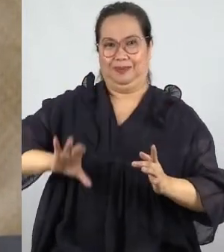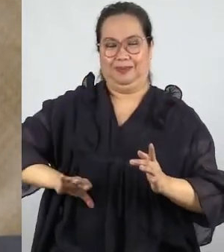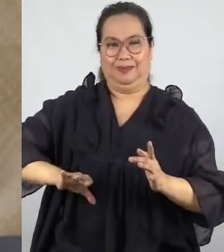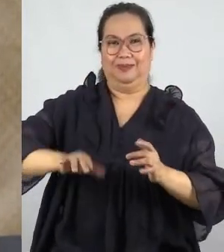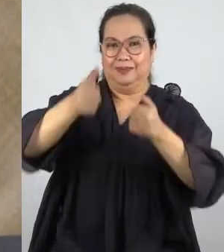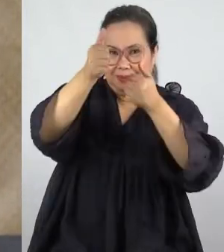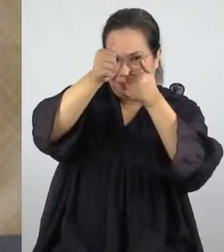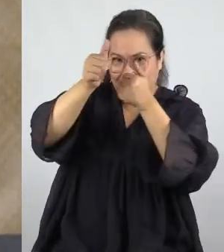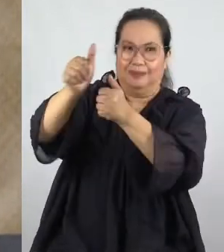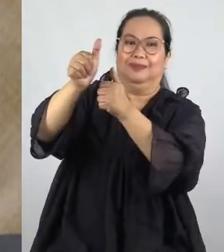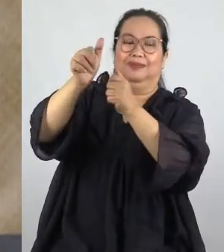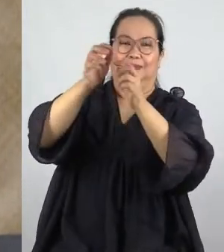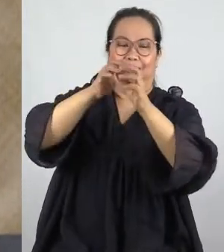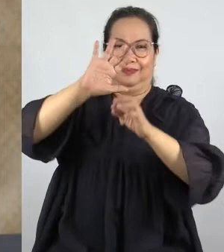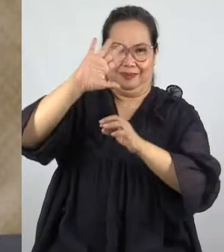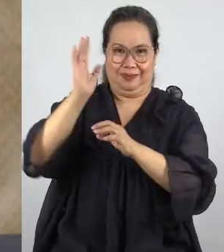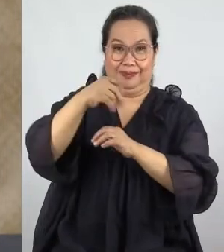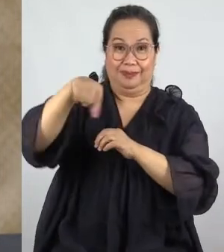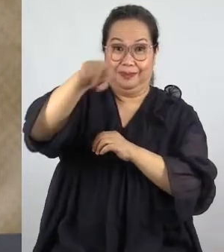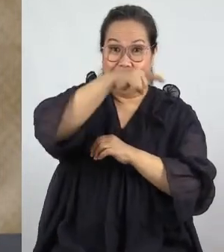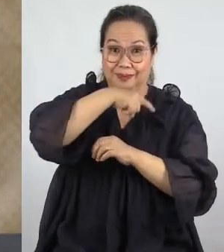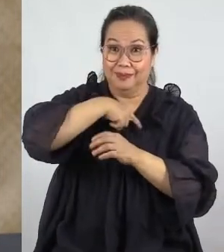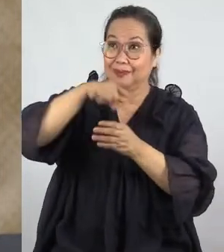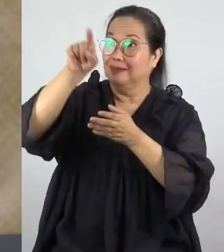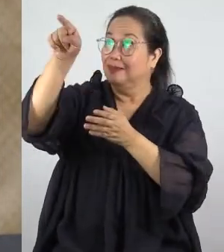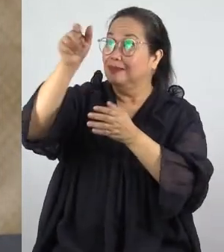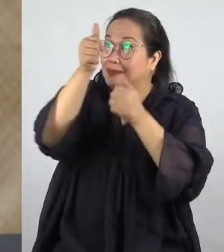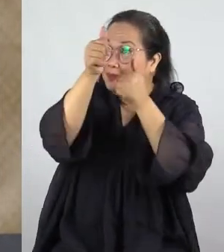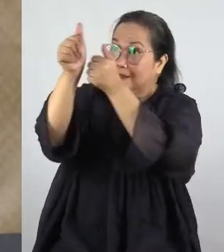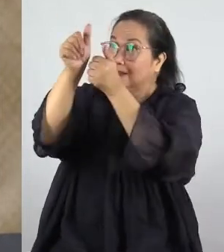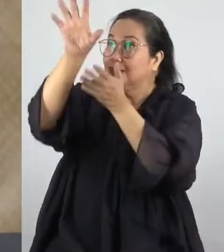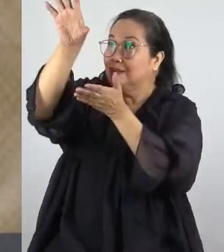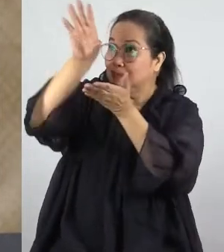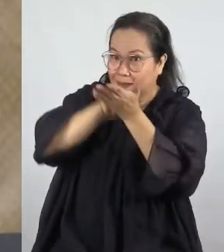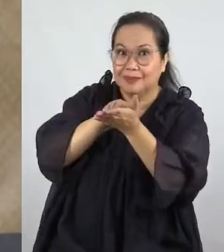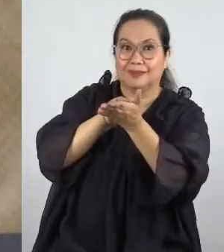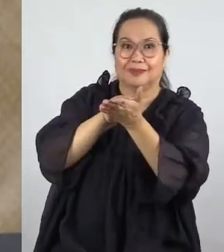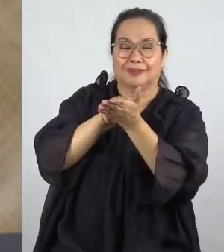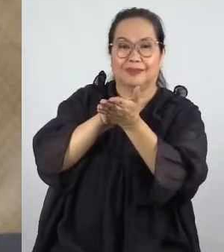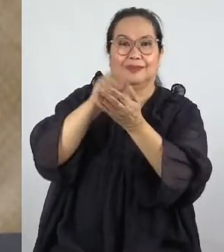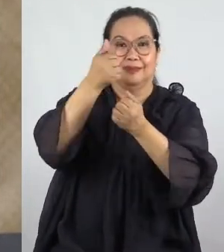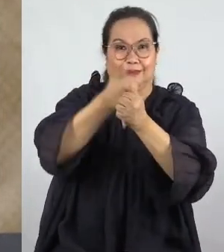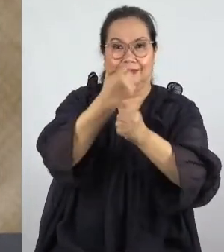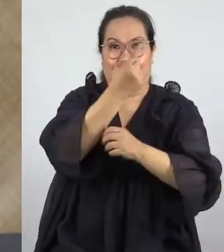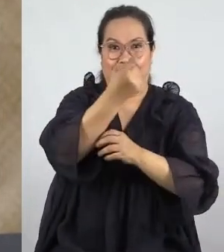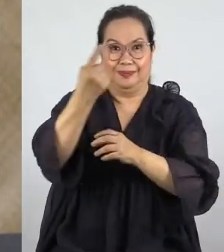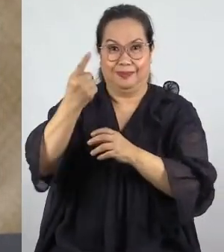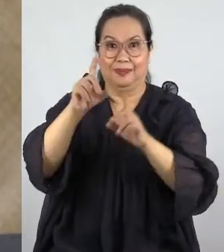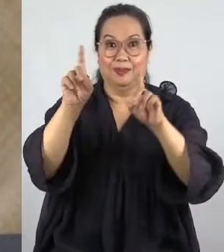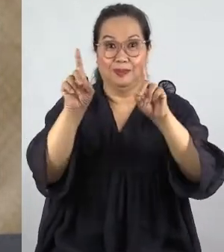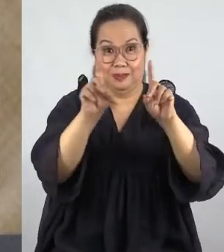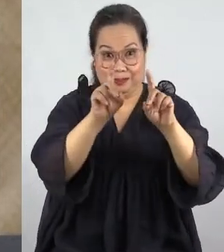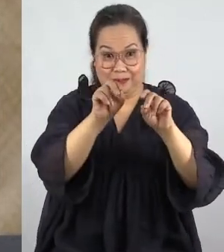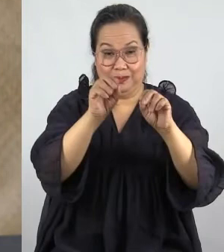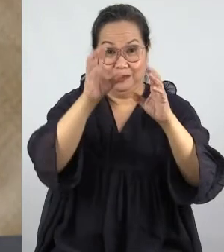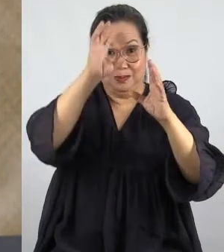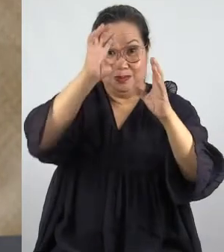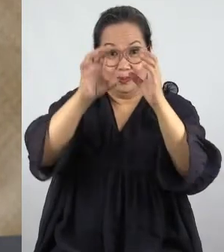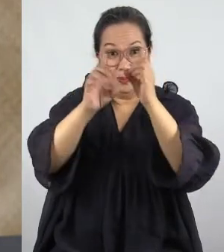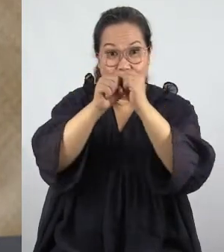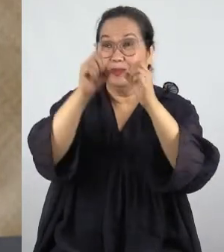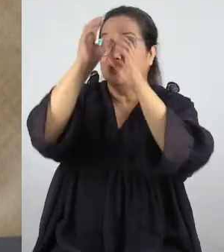Dapat katulad natin siya. Tayo ay maging katulad niya. And everyone who thus hopes in